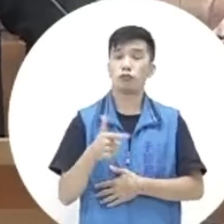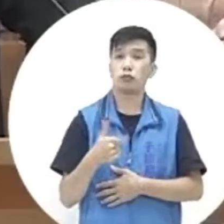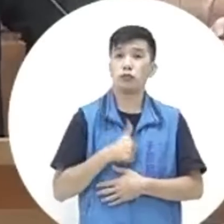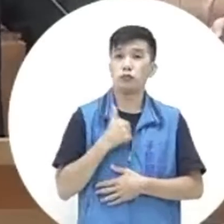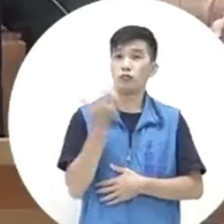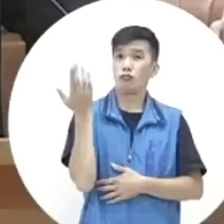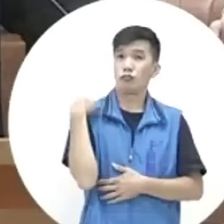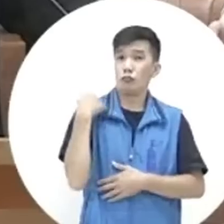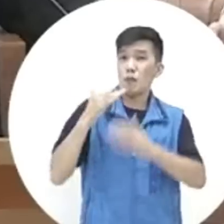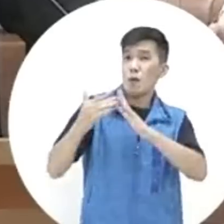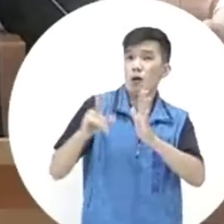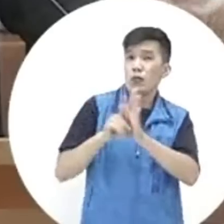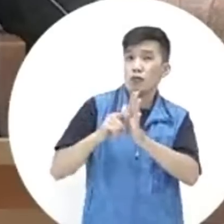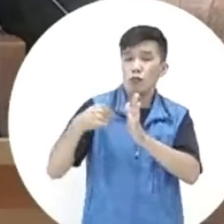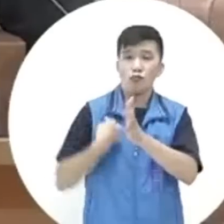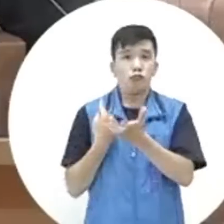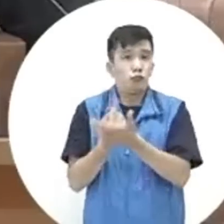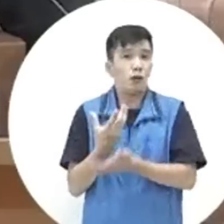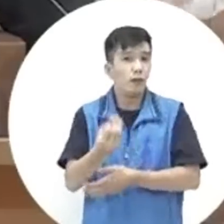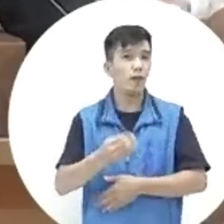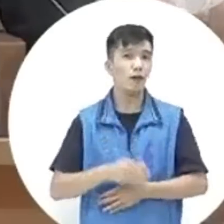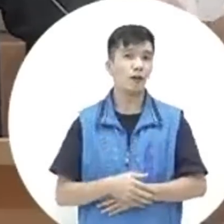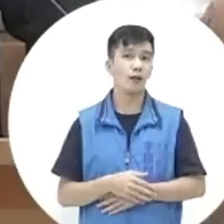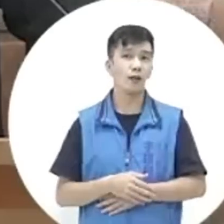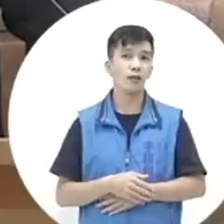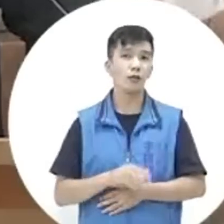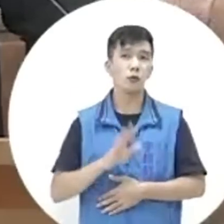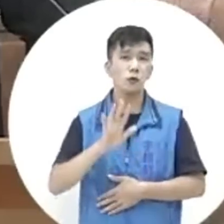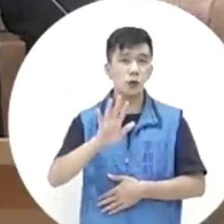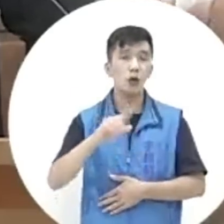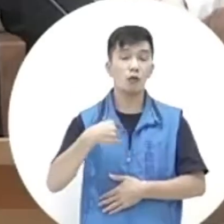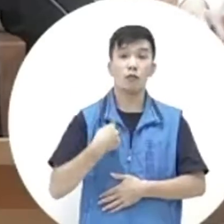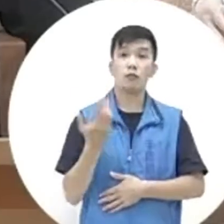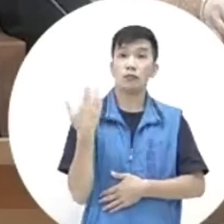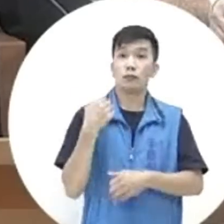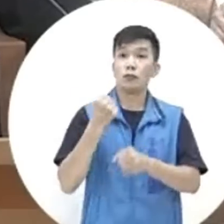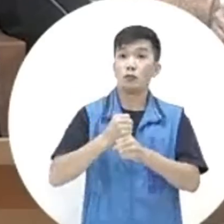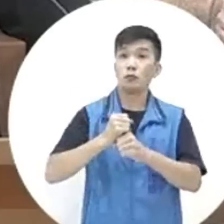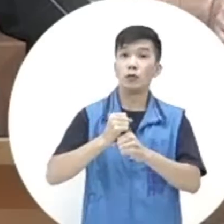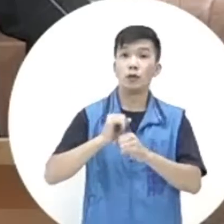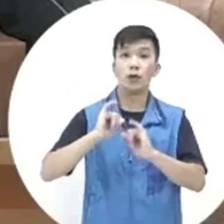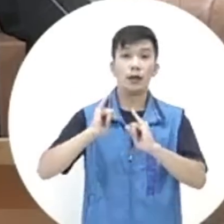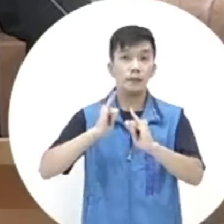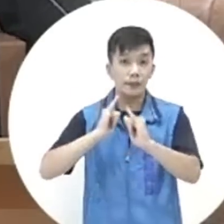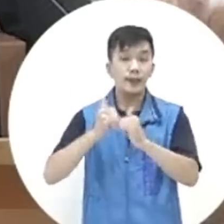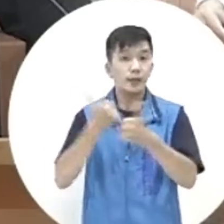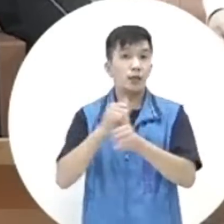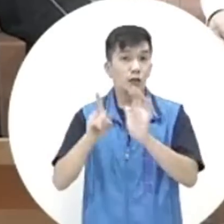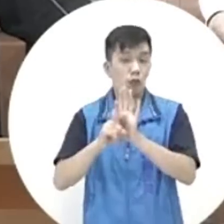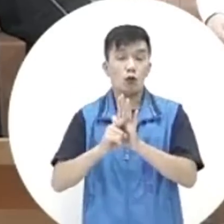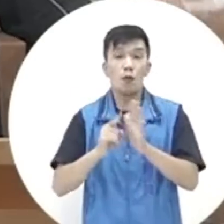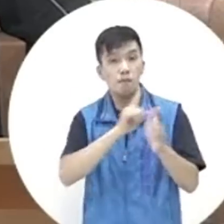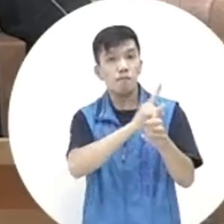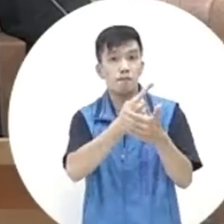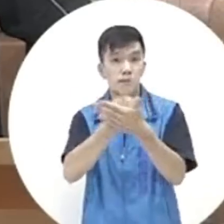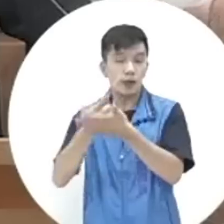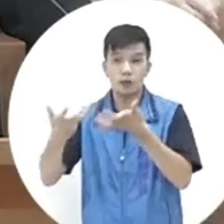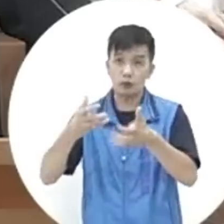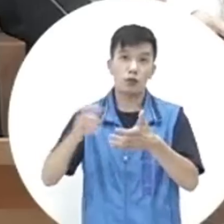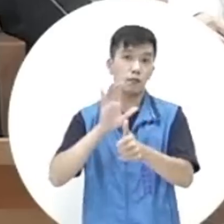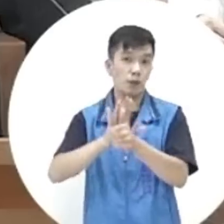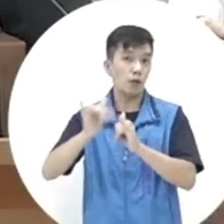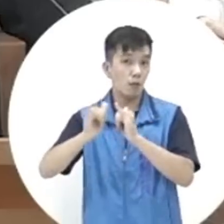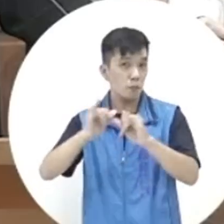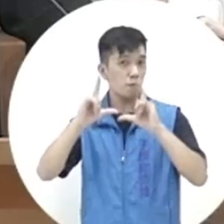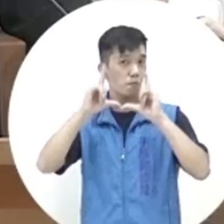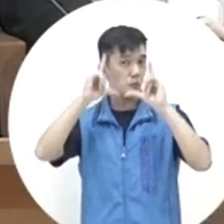不是？ 还有很多了，还有很多啊。当兵有 很 多机会。 还有很多，我担任民意代表，哪一件事情不是站在人民的立场上为人民发声？我面对你也是一